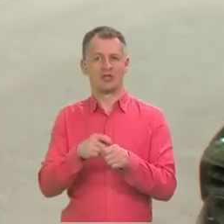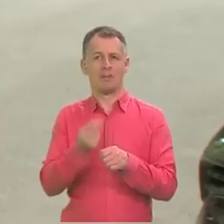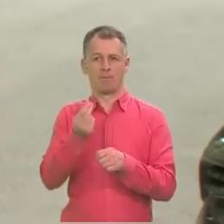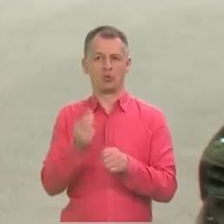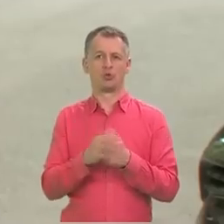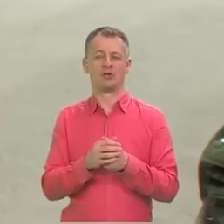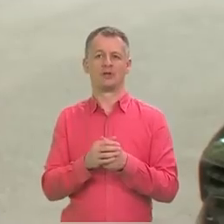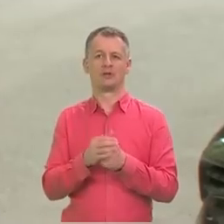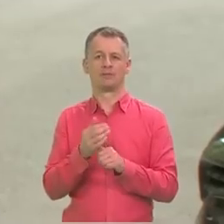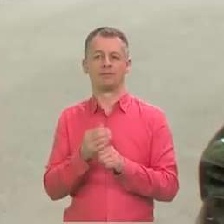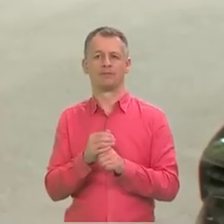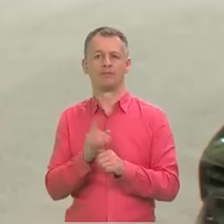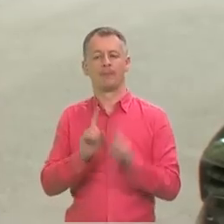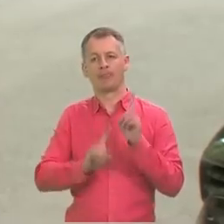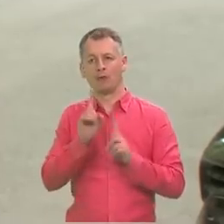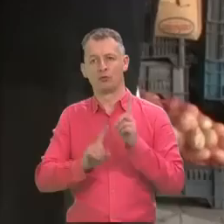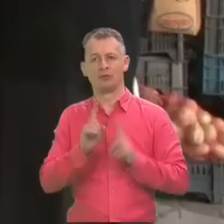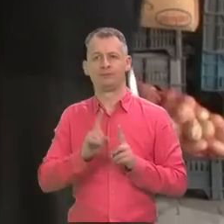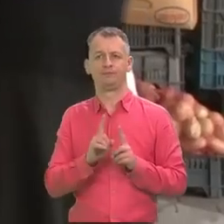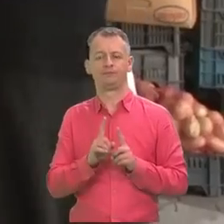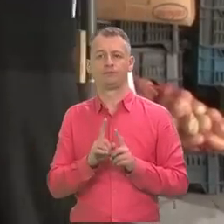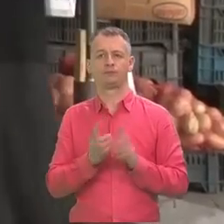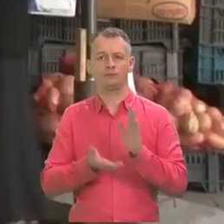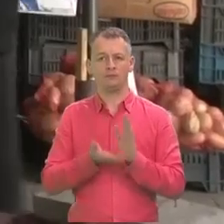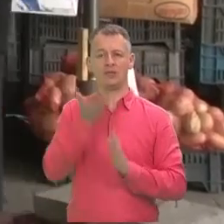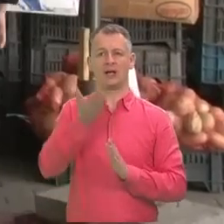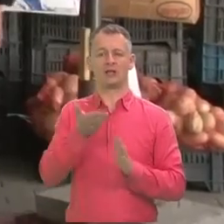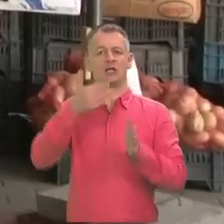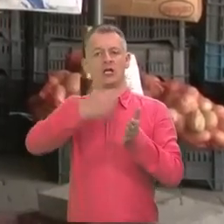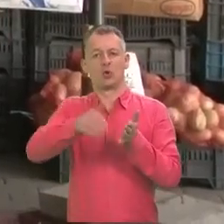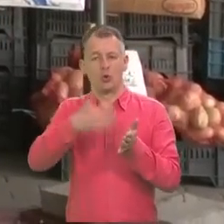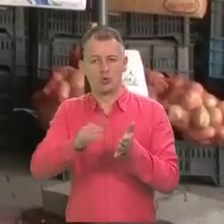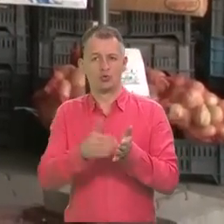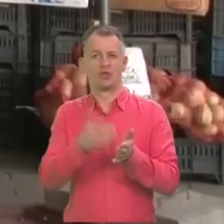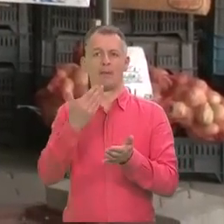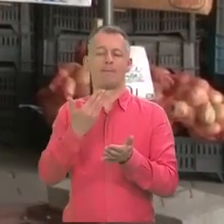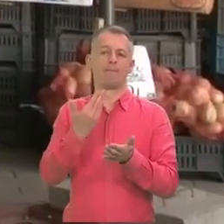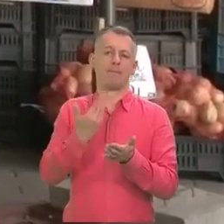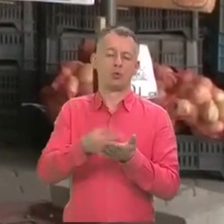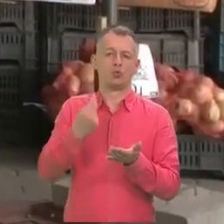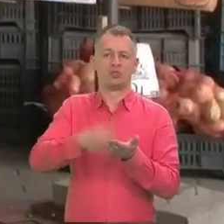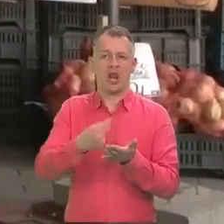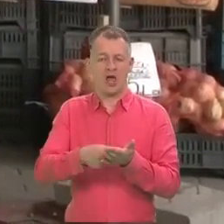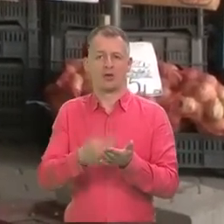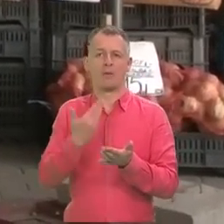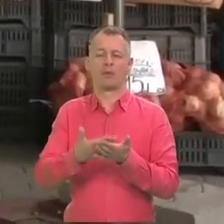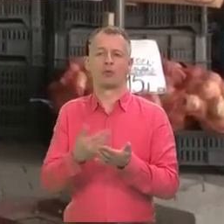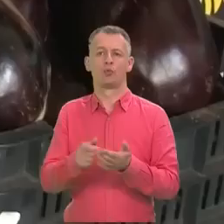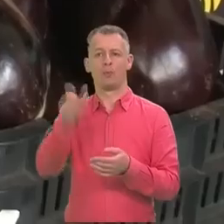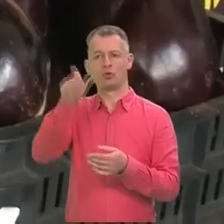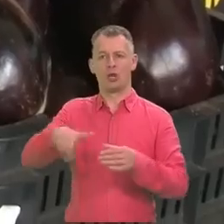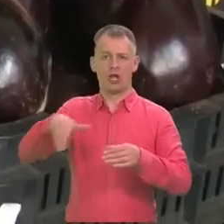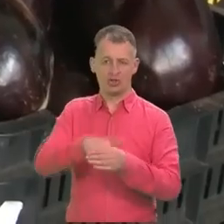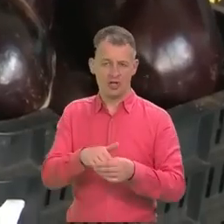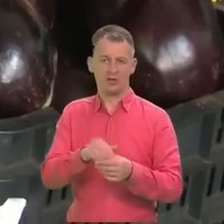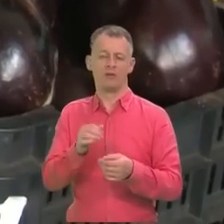prețurile în funcție de creșterile de costuri, de salarii, de materii prime. De exemplu, salariile vor continua